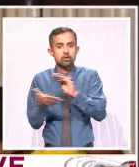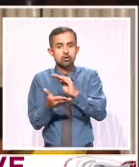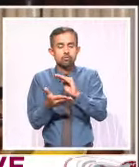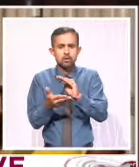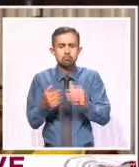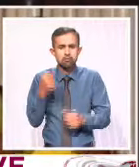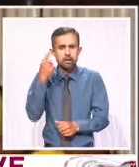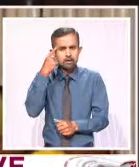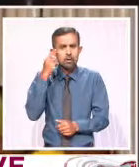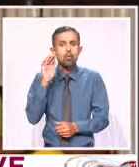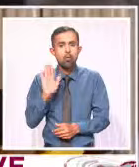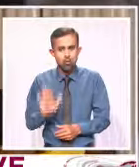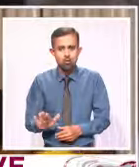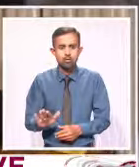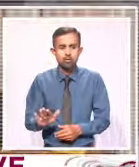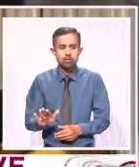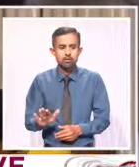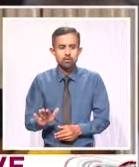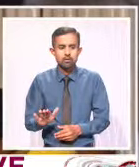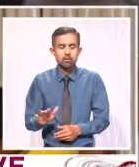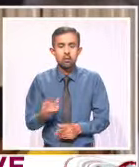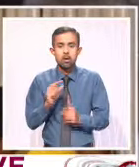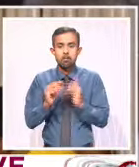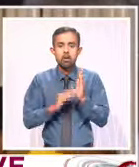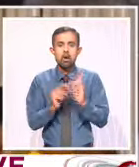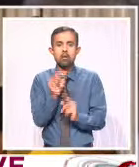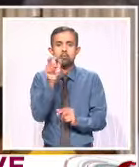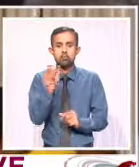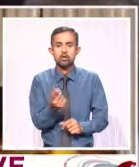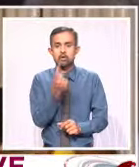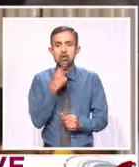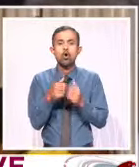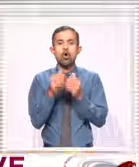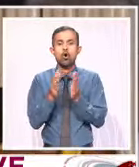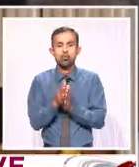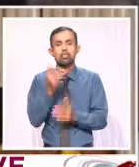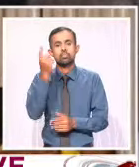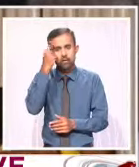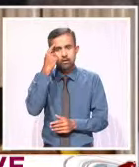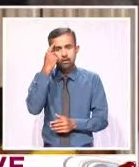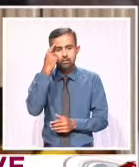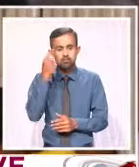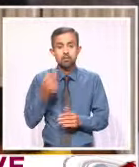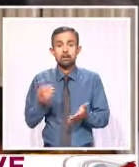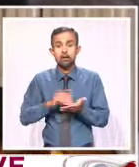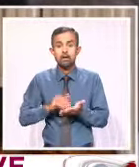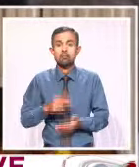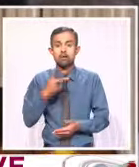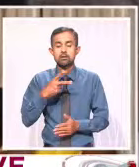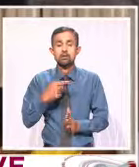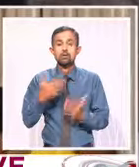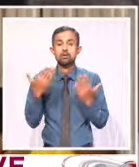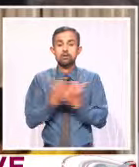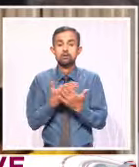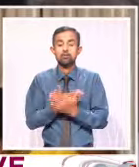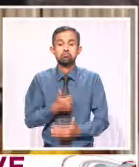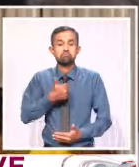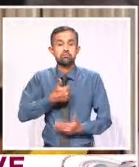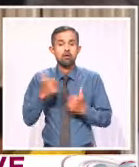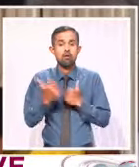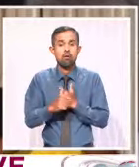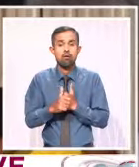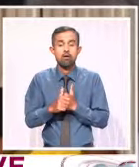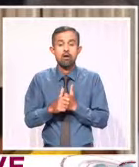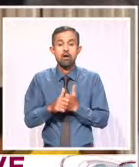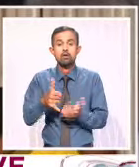තමයි මං හිතන්නේ තිබෙන්න ඕනේ. අපේ උගත් මන්ත්‍රීතුමා කියන කරුණු සියල්ල දන්නවා. මොකද මං දෙවරක් මේ රටේ හොඳම චිත්‍රපට නිෂ්පාදකට